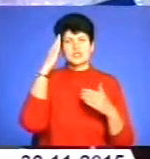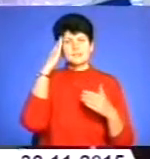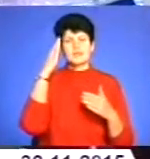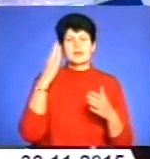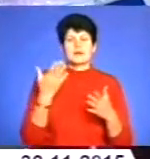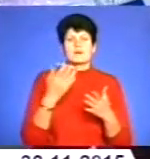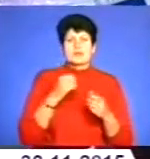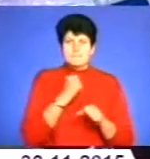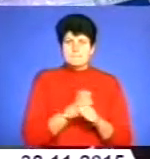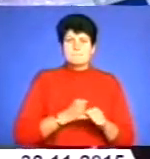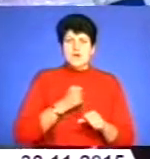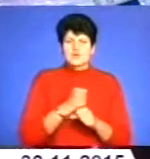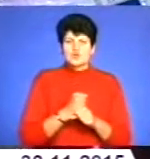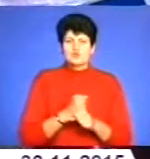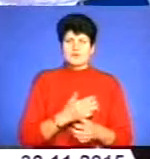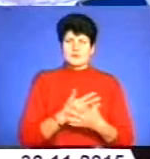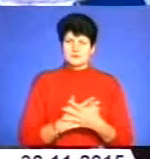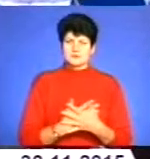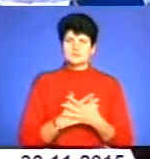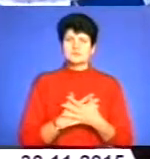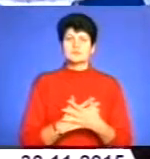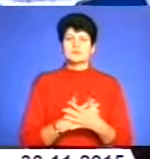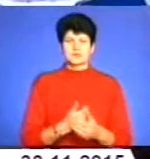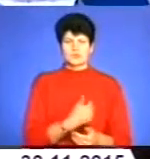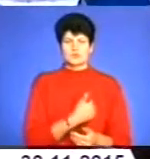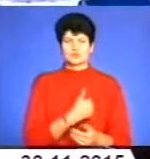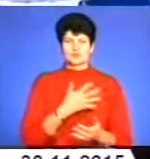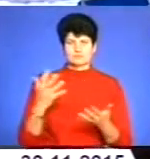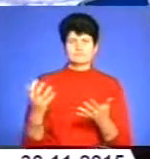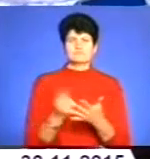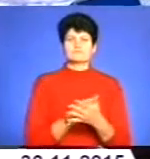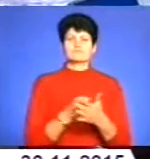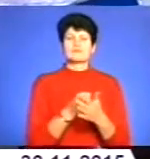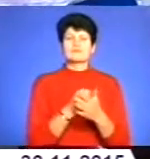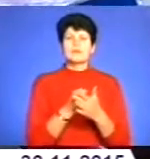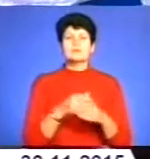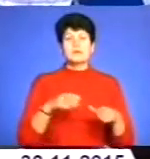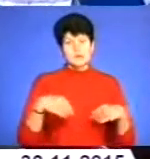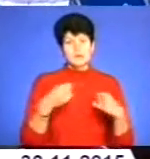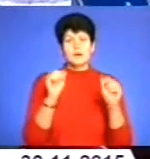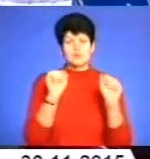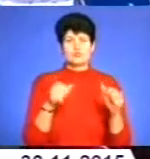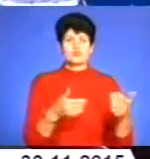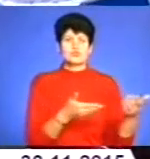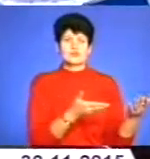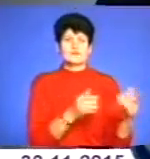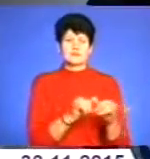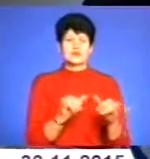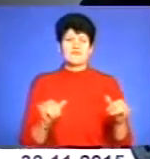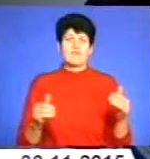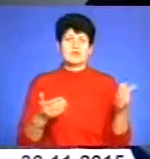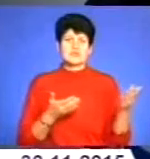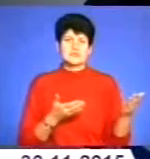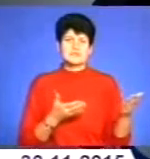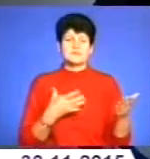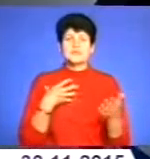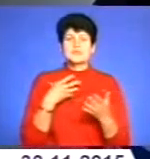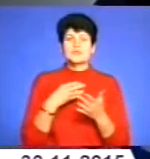вони працюють активно і прагнуть чогось досягнути. Ми даємо їм можливість в цьому розвиватися. Свою